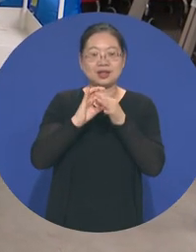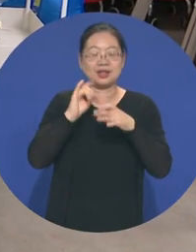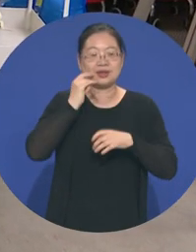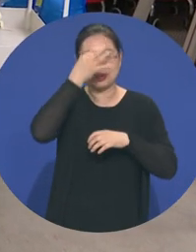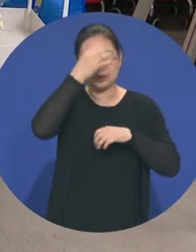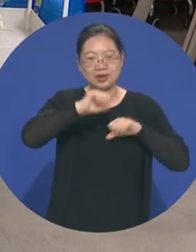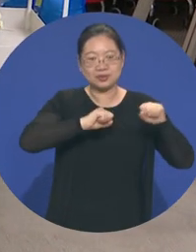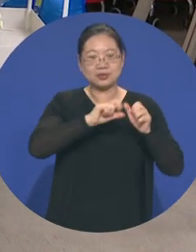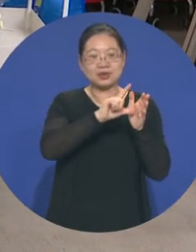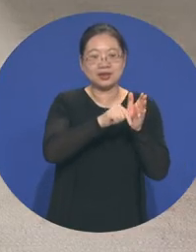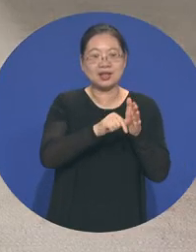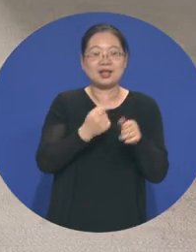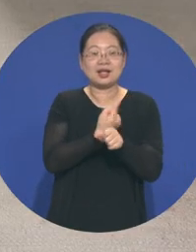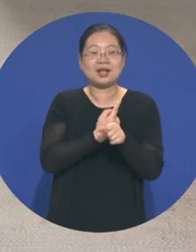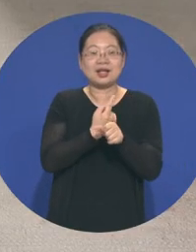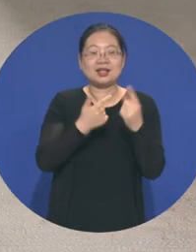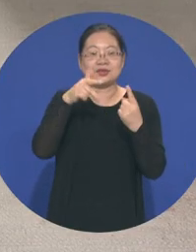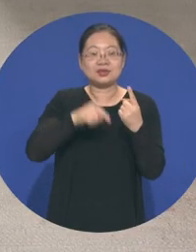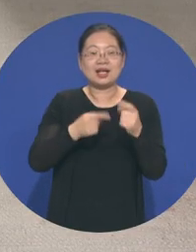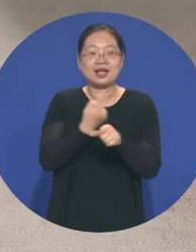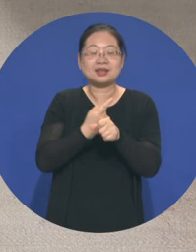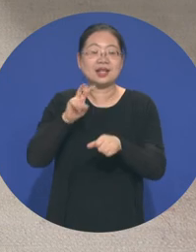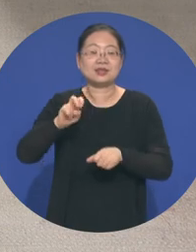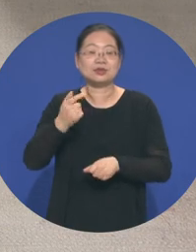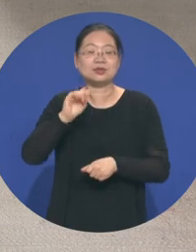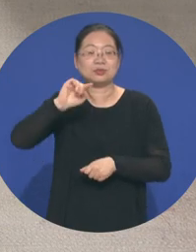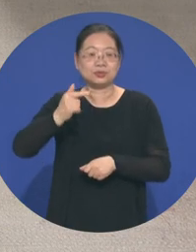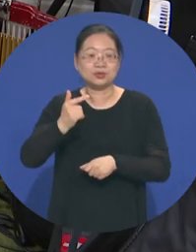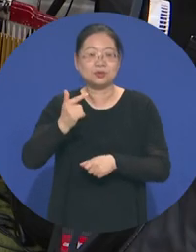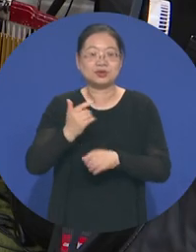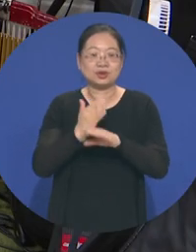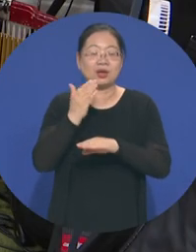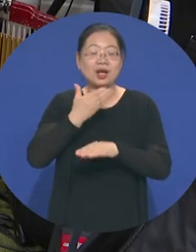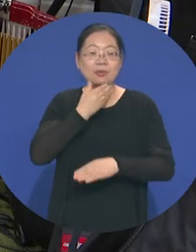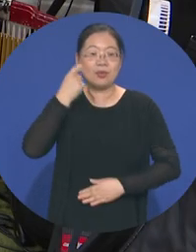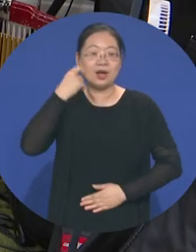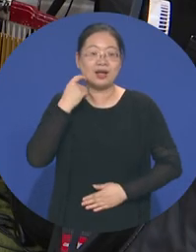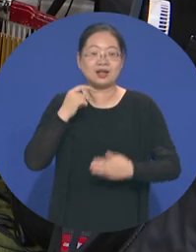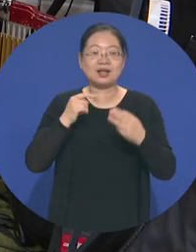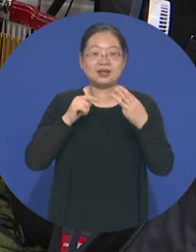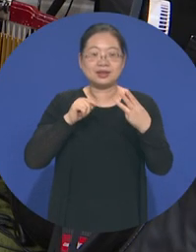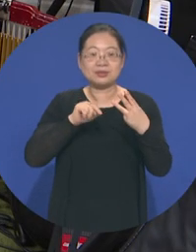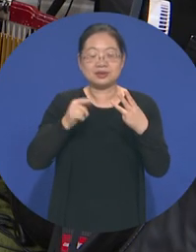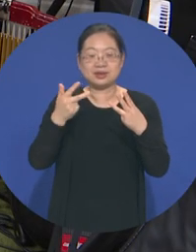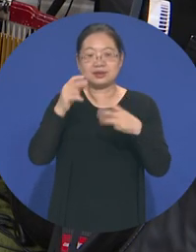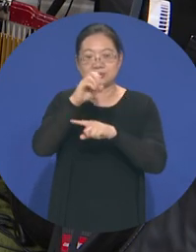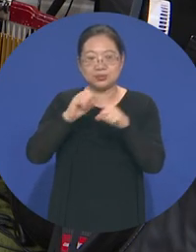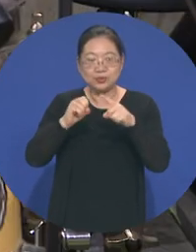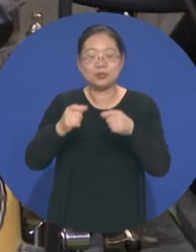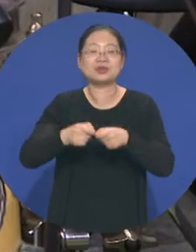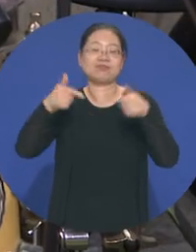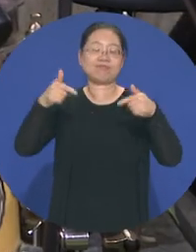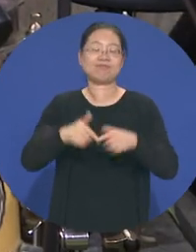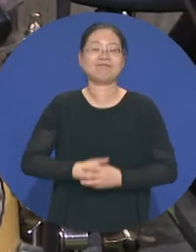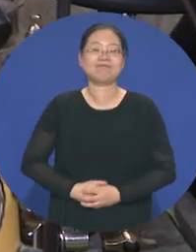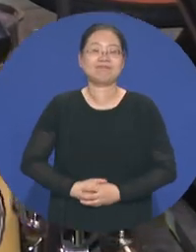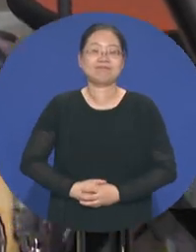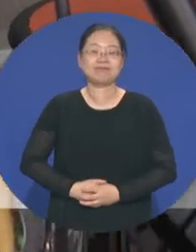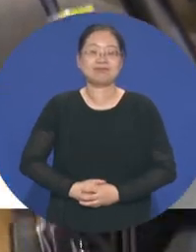활동 시간은 주당 약 1시간 26분 늘어났고 행복감도 약 3.7% 증가한 것으로